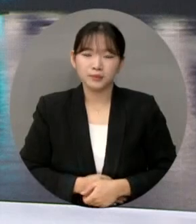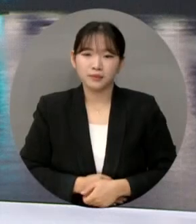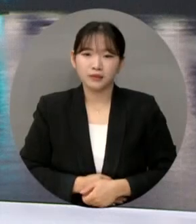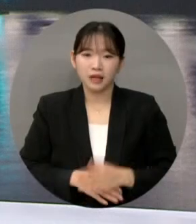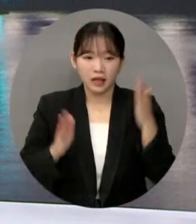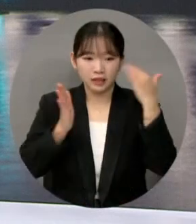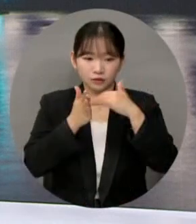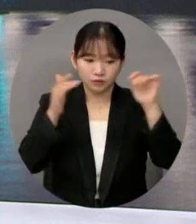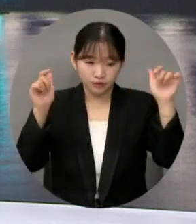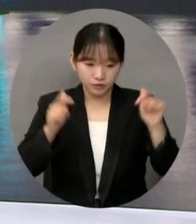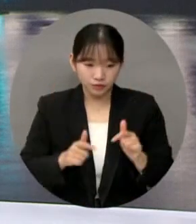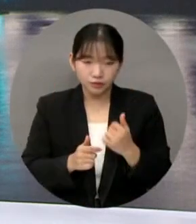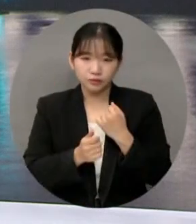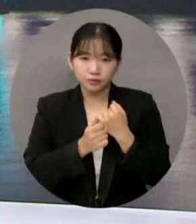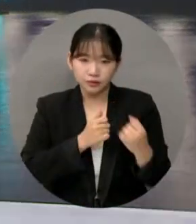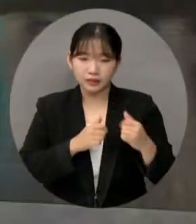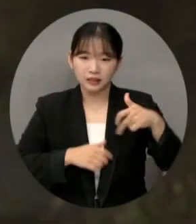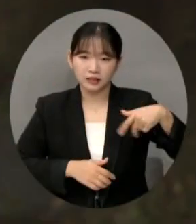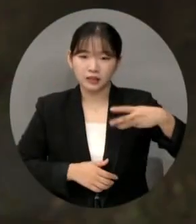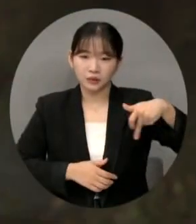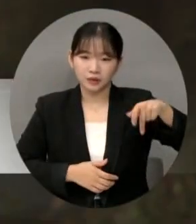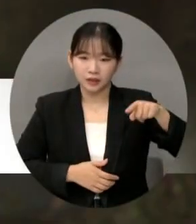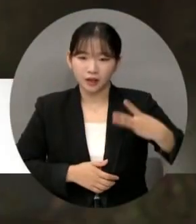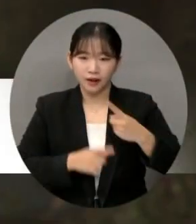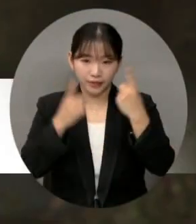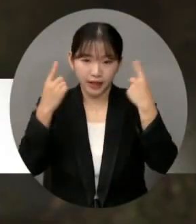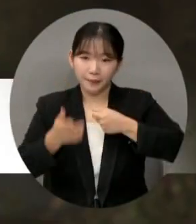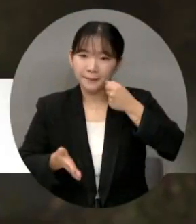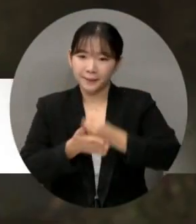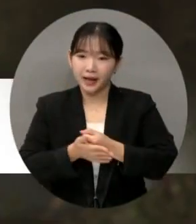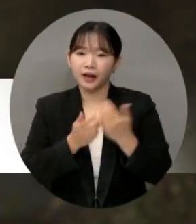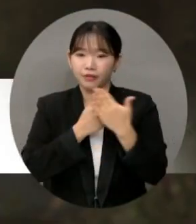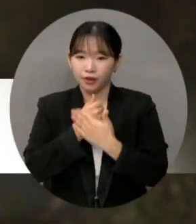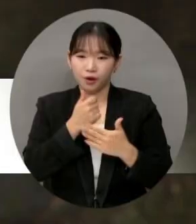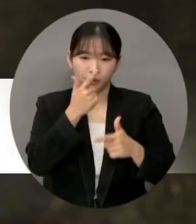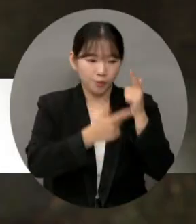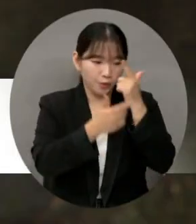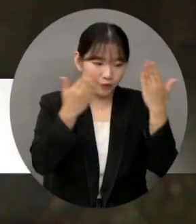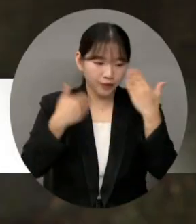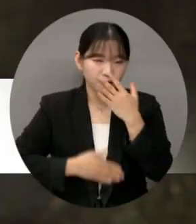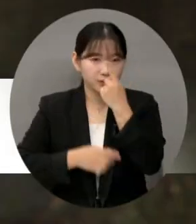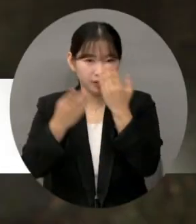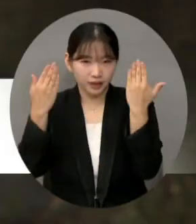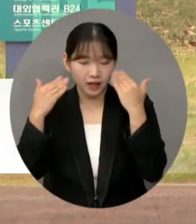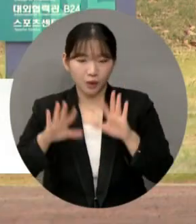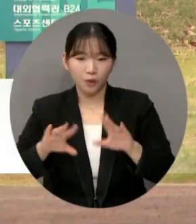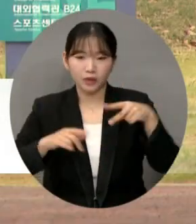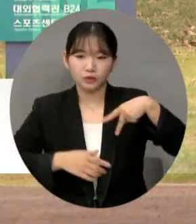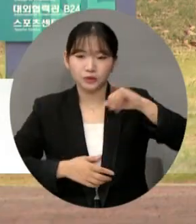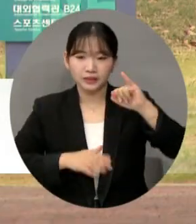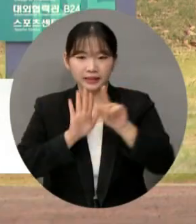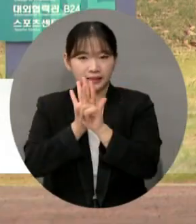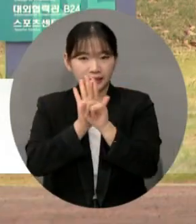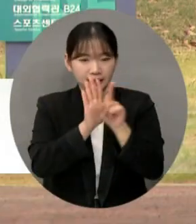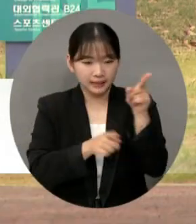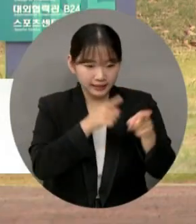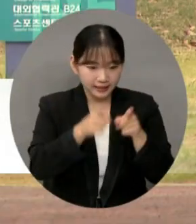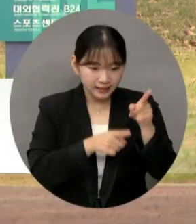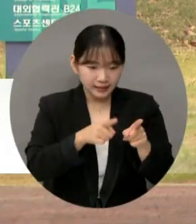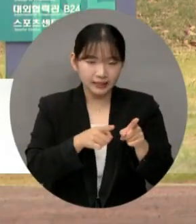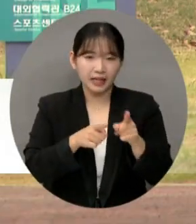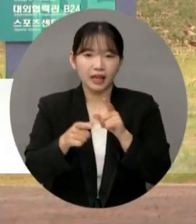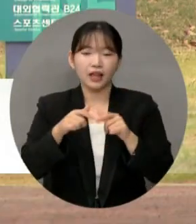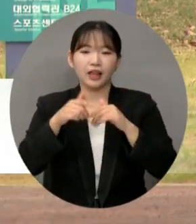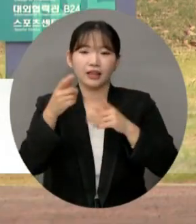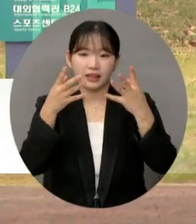학령인구 감소 추세에도 글로컬 대학 지정 등의 영향으로 국립 목포대와 순천대 올해 수시 모집 경쟁률이 모두